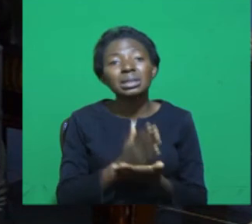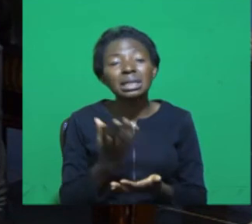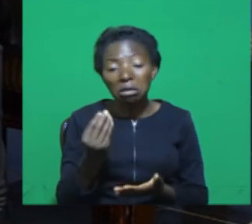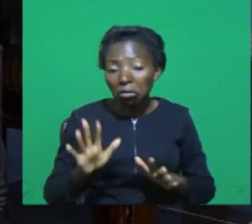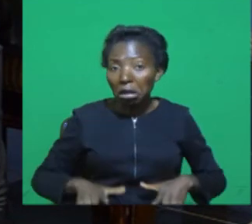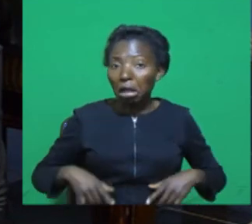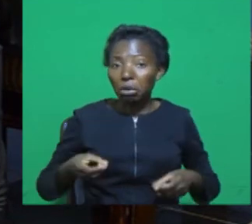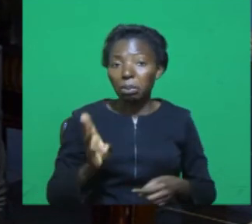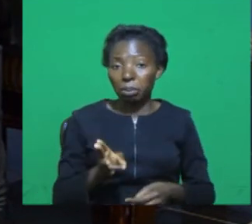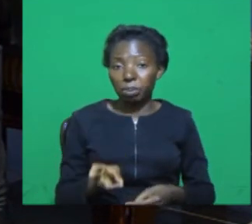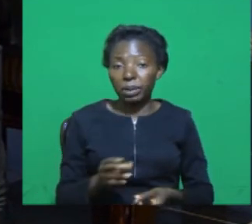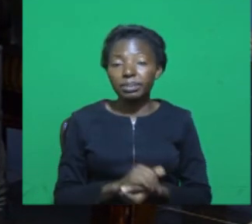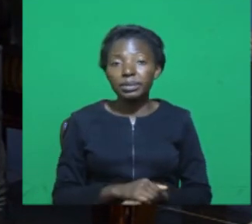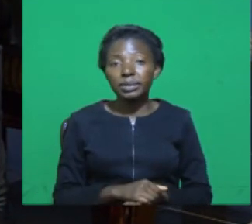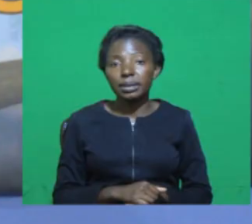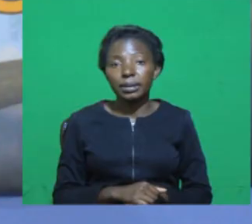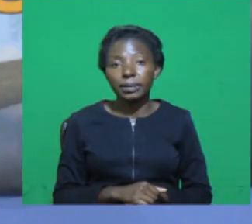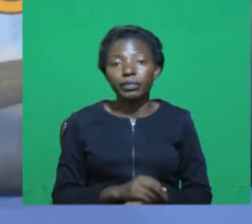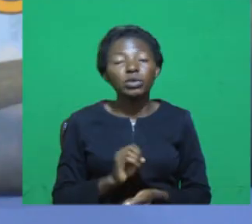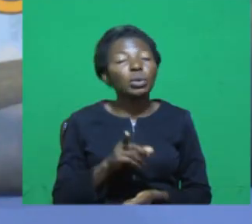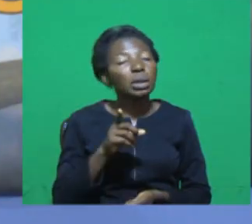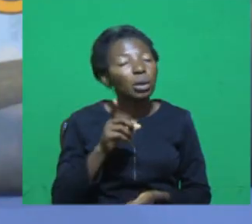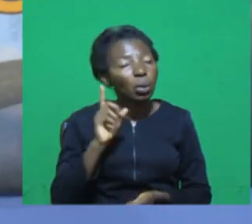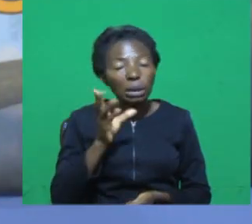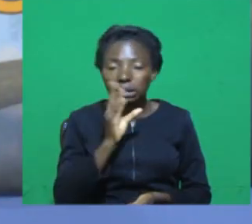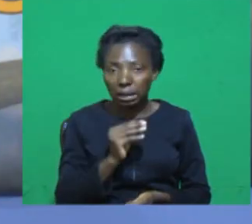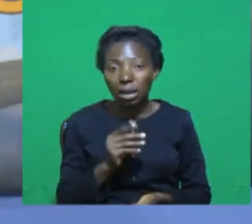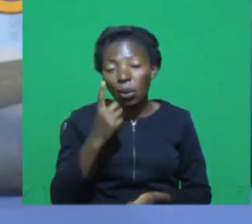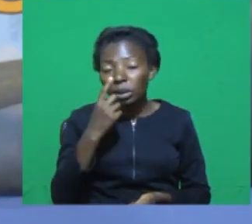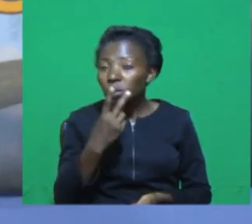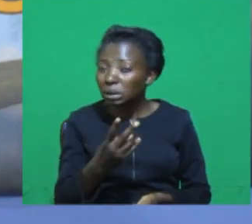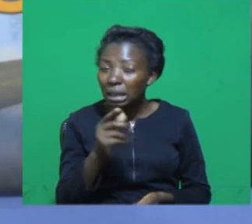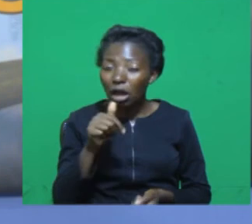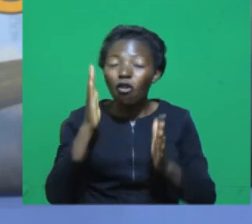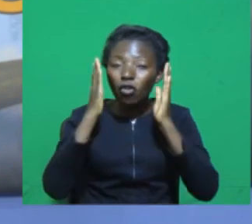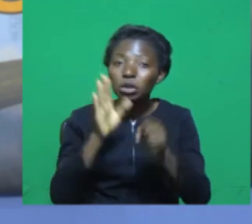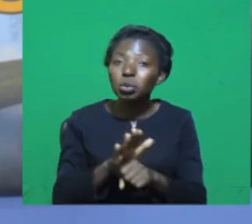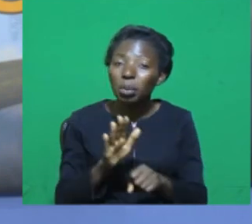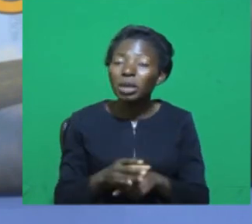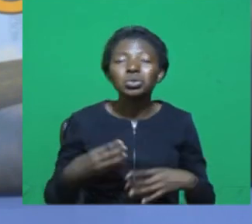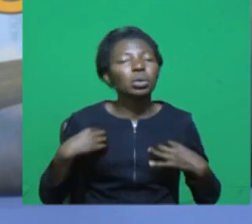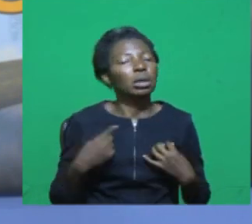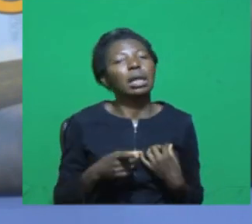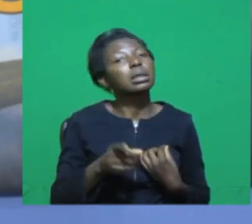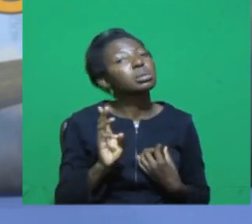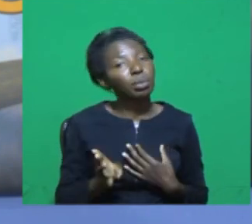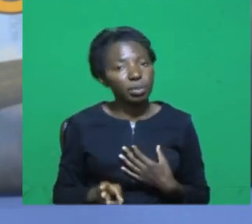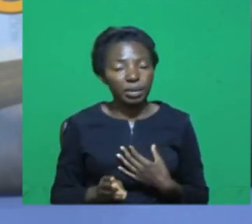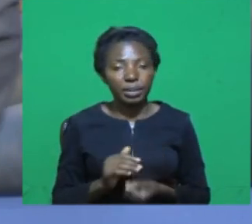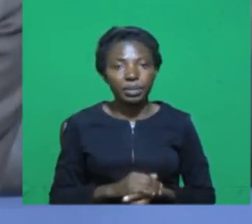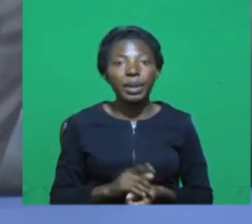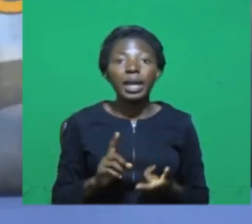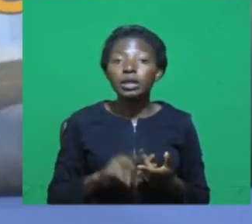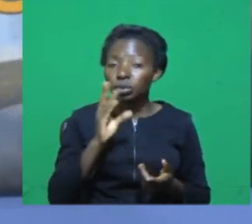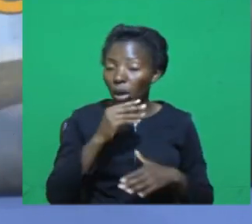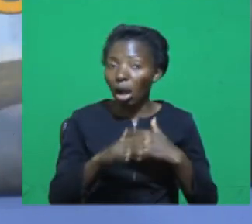mahealth disease pastor. Saka ndofunga ndozviri kutsurwa kuti ukaona zvadaroka kupfeka ikoko kwaita. But pendarama